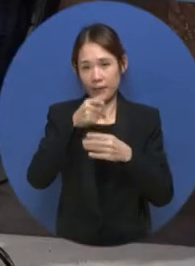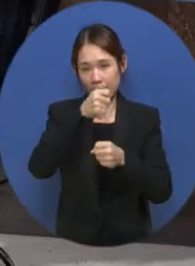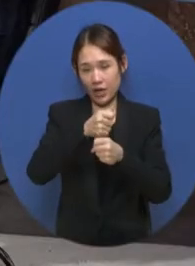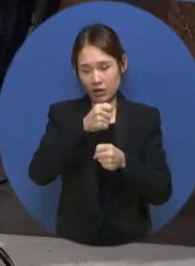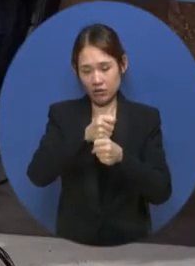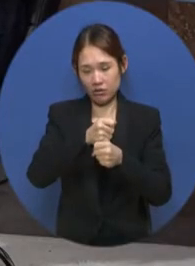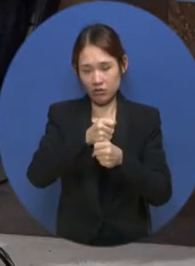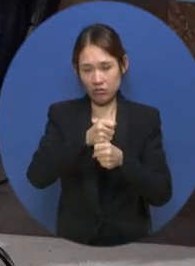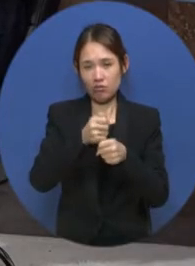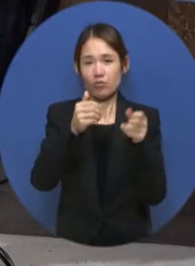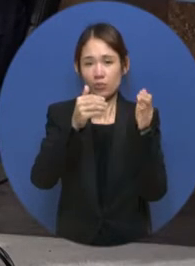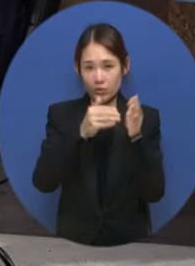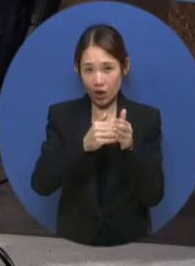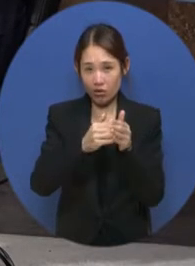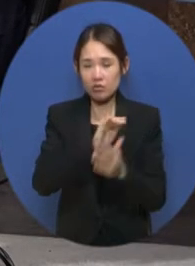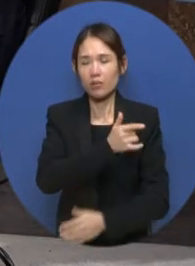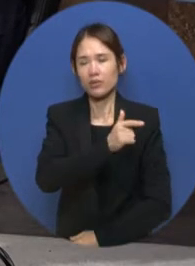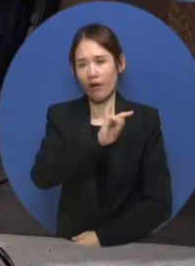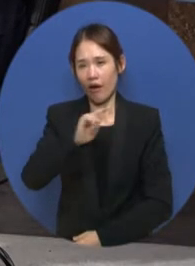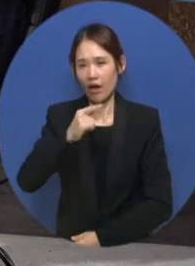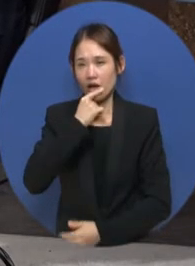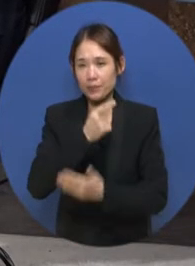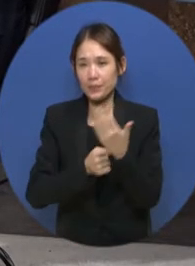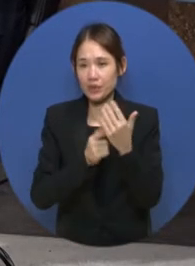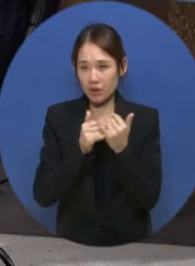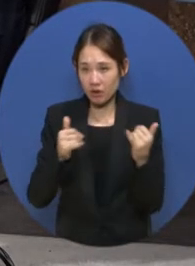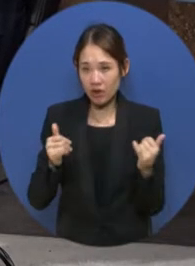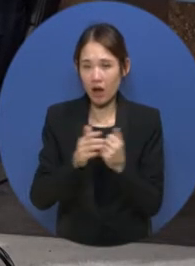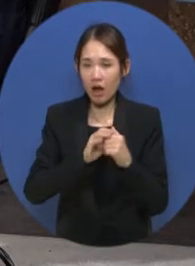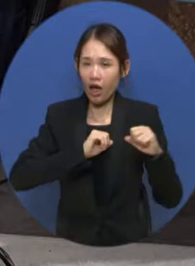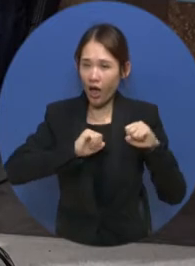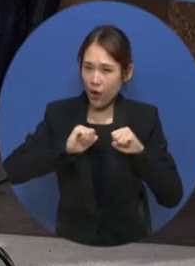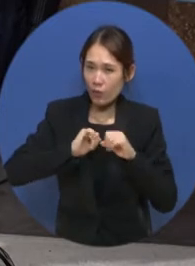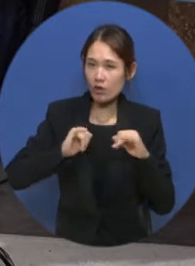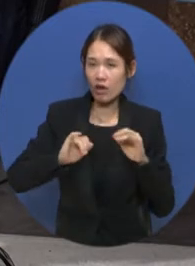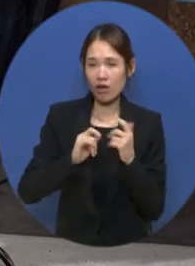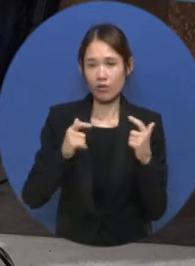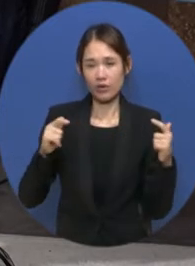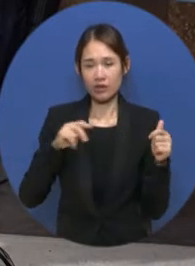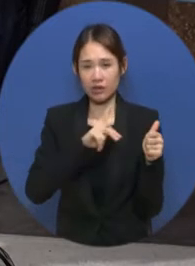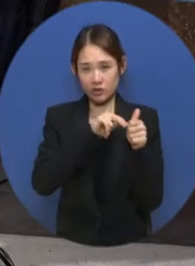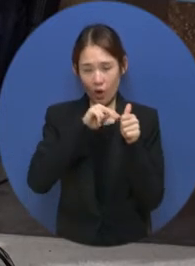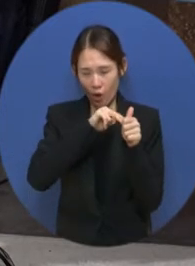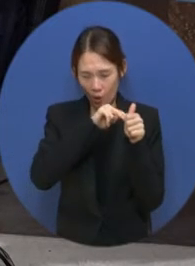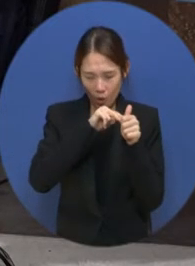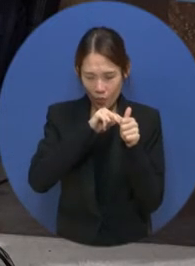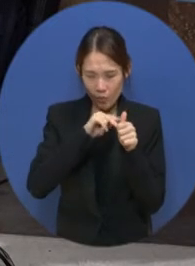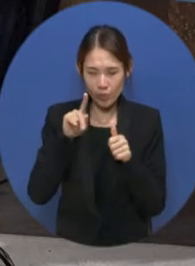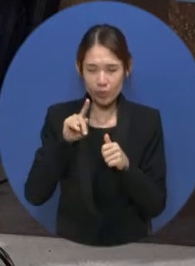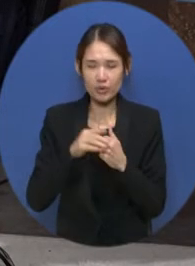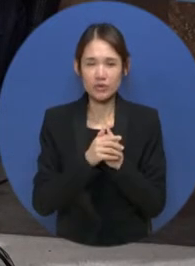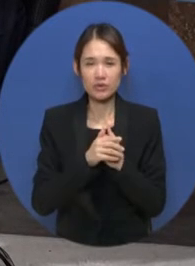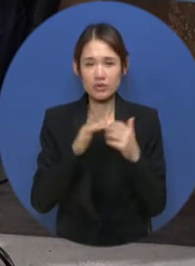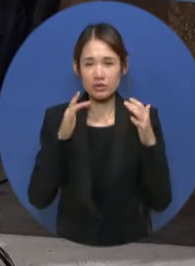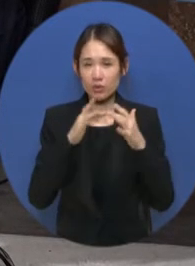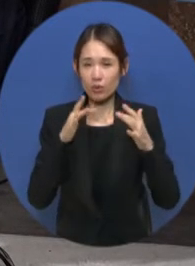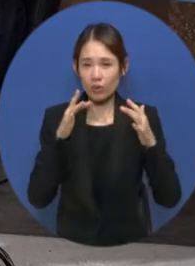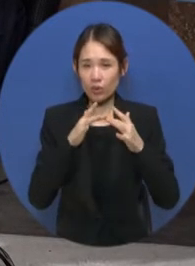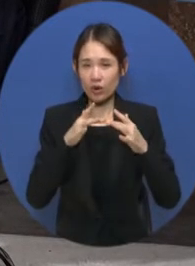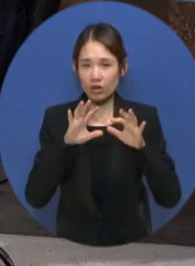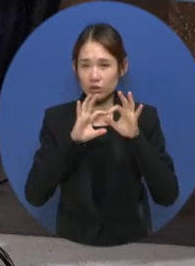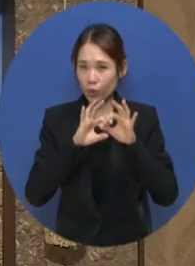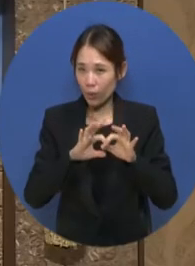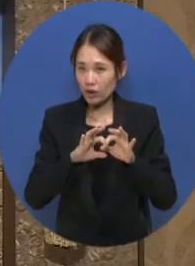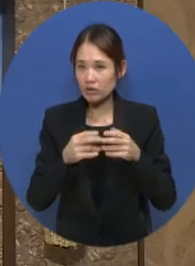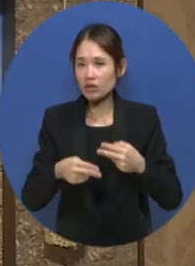하게 됐습니다 그래서 다양하니 피해자들이 나 또 행위 자들에 대한 좀 정보를 이제 이 온라인상에서 조금